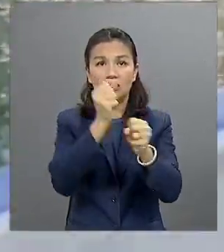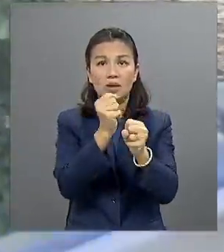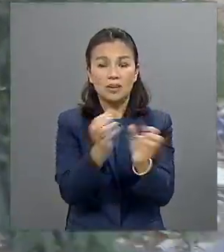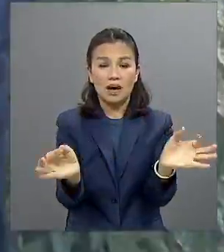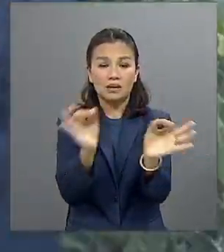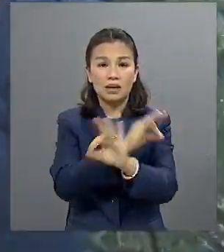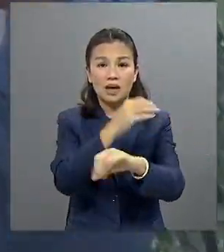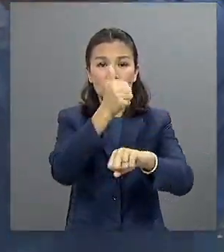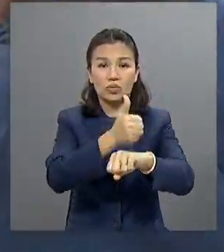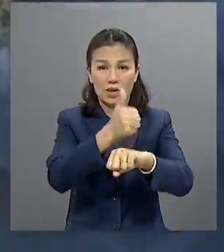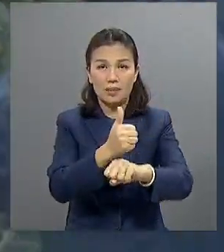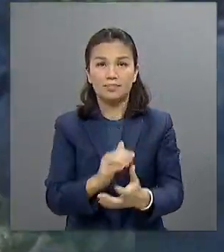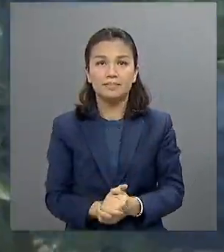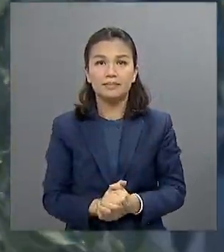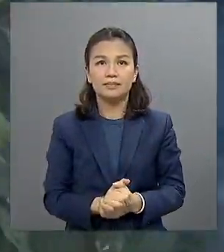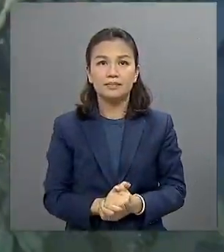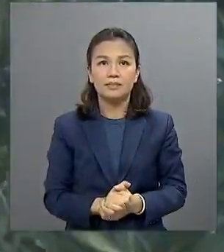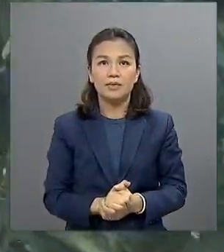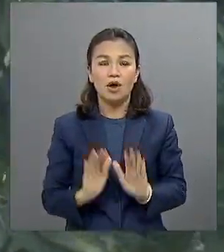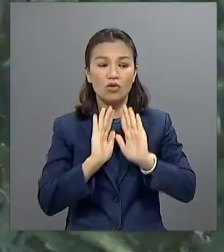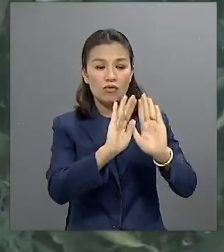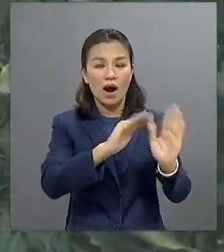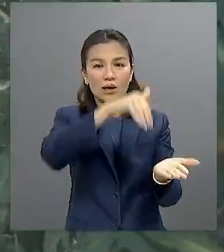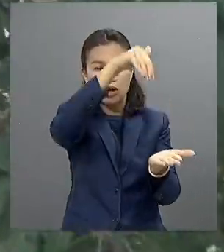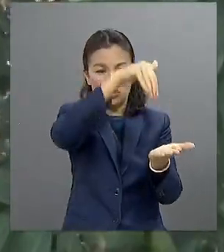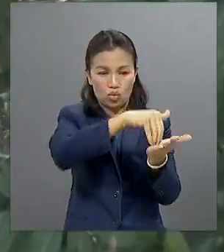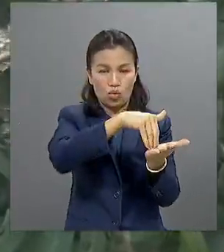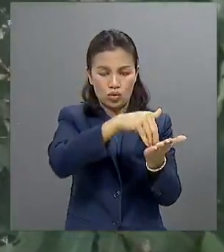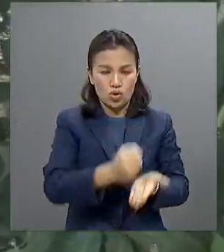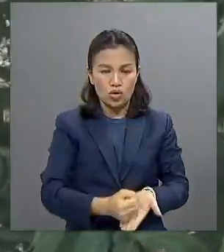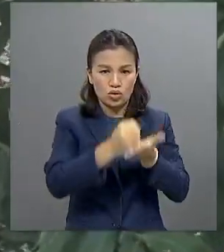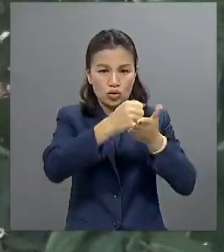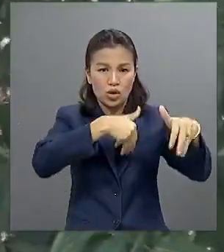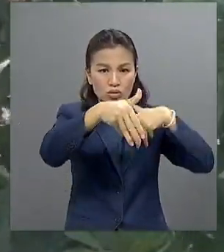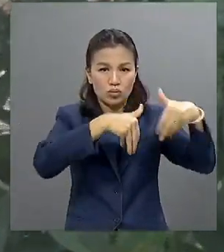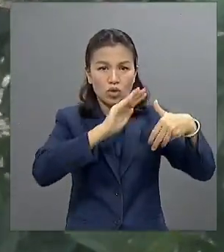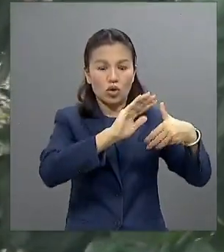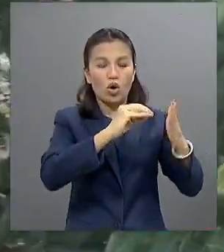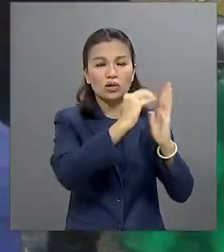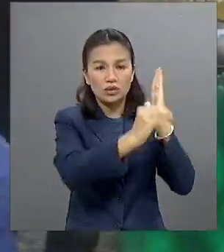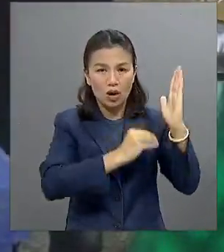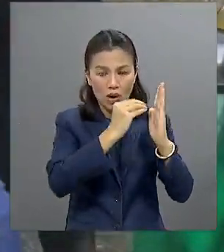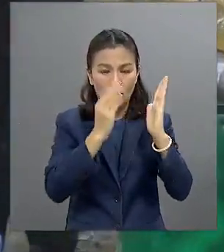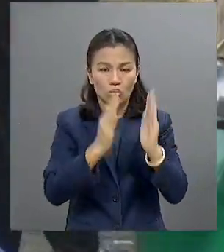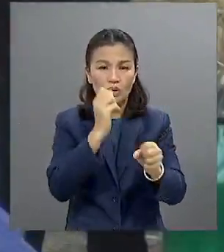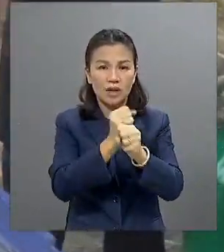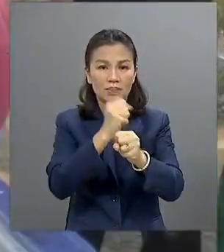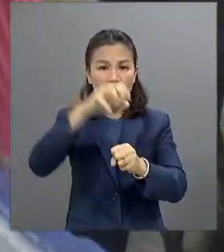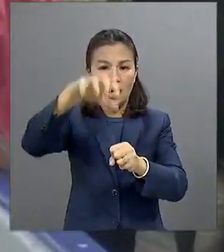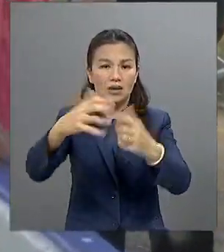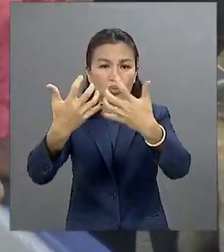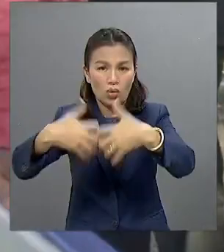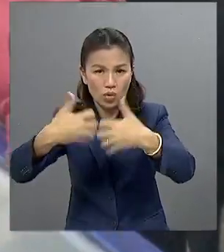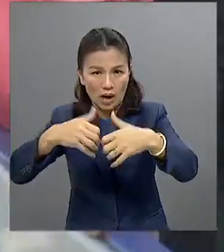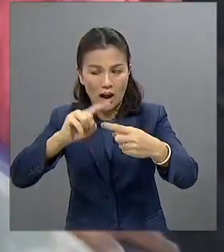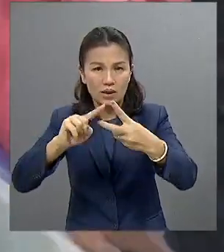สระแก้วได้มอบหมายให้ศูนย์ดำรงธรรมจังหวัดเจ้าหน้าที่ฝ่ายโรงงานสำนักงานอุตสาหกรรมจังหวัดนะคะเจ้าหน้าที่สำนักงานทรัพยากรธรรมชาติ